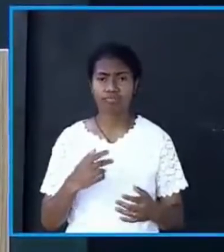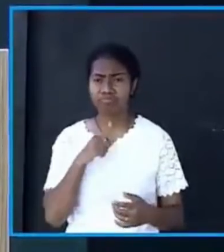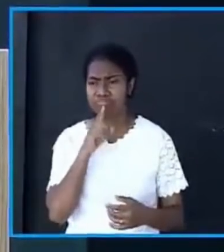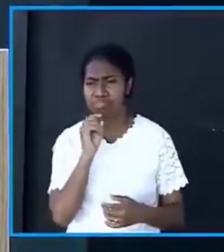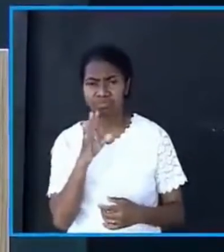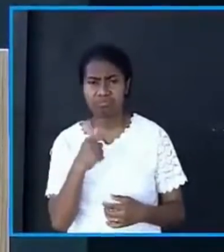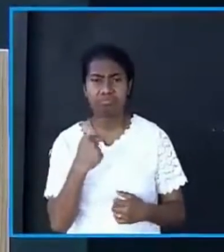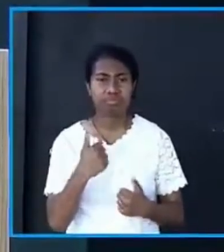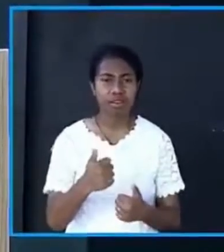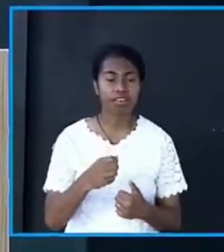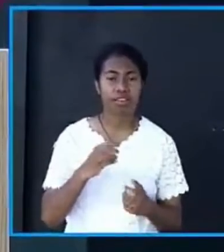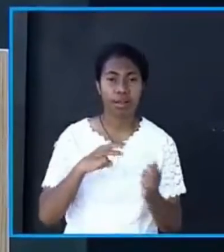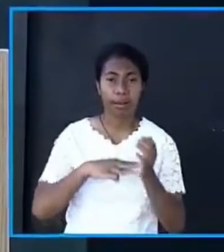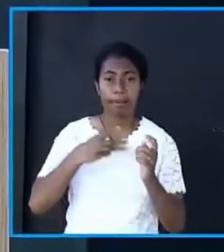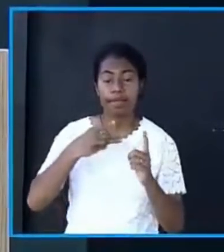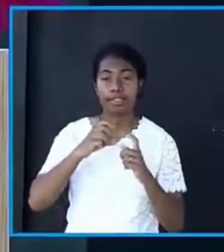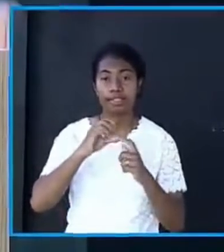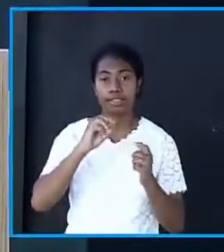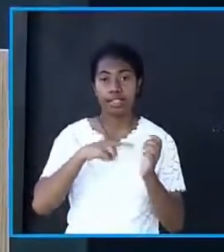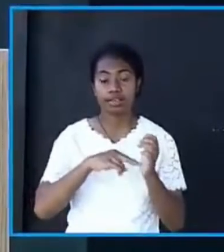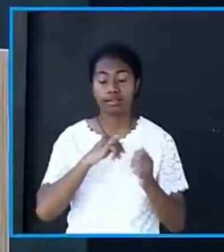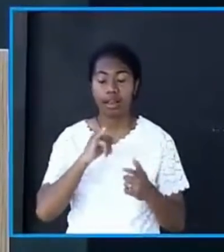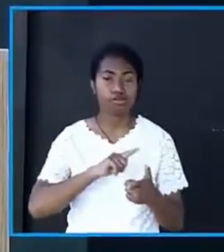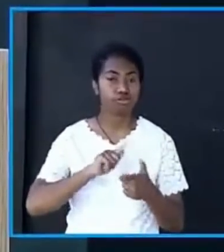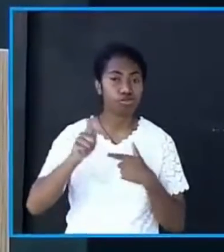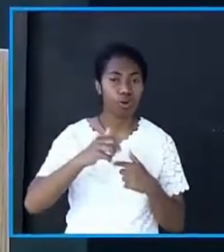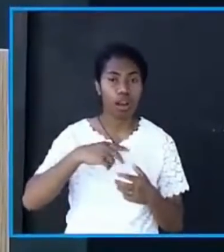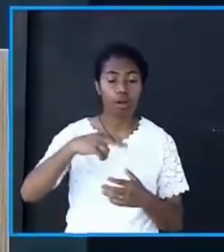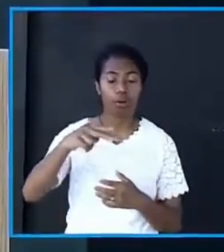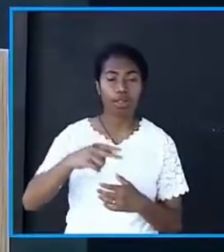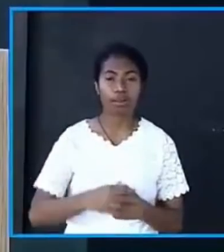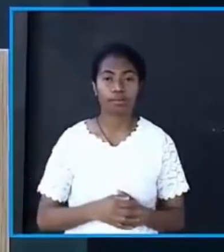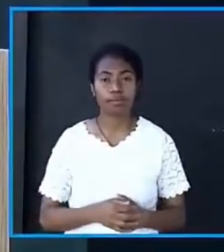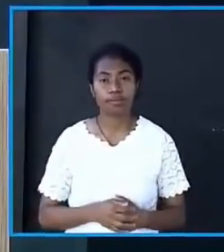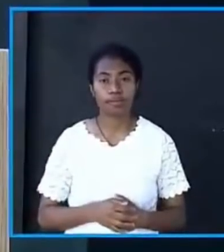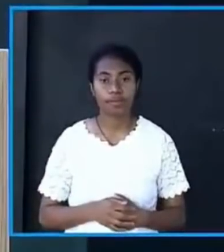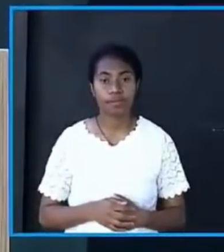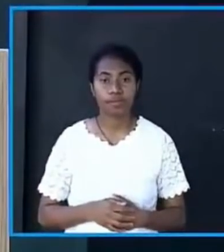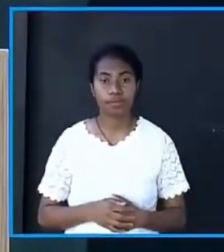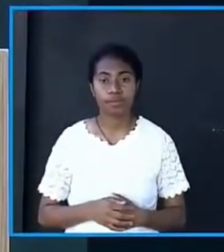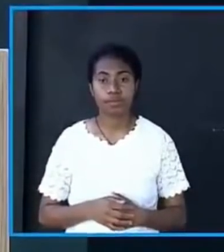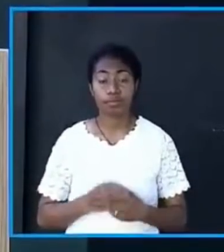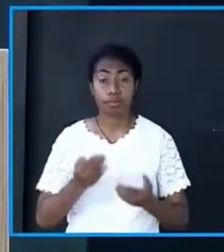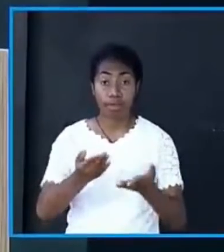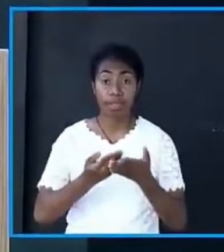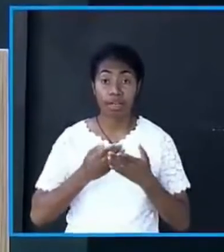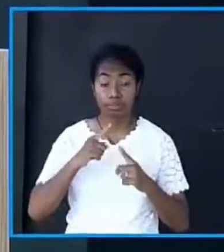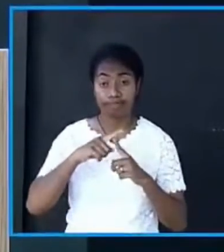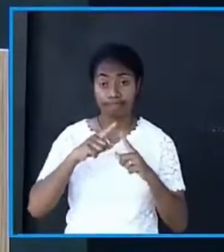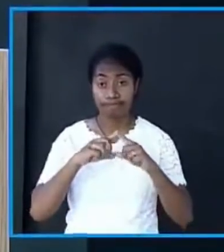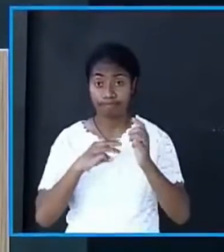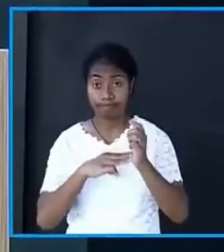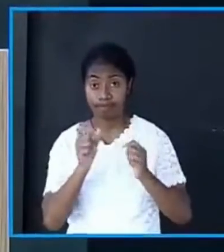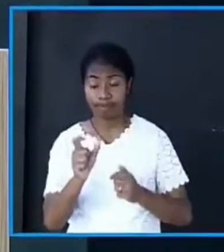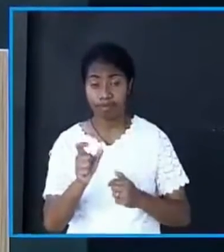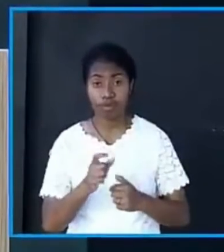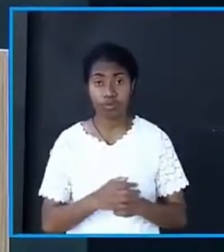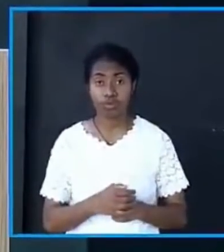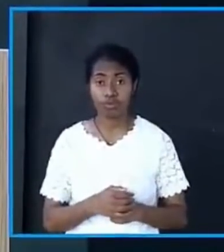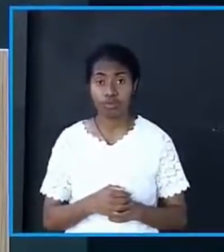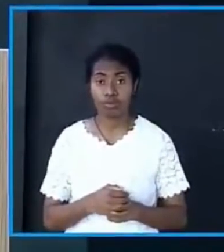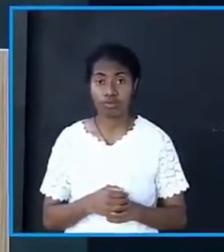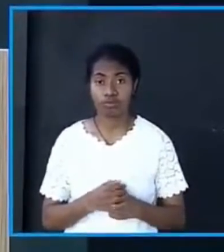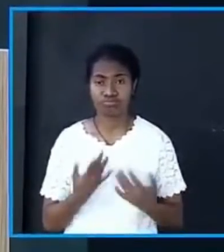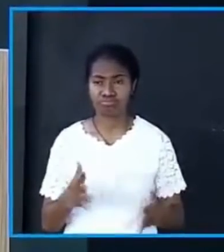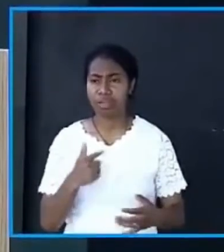selesai maka penghitung waktu lewat Hai penerima tamu yang Hai kadang